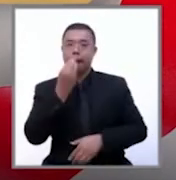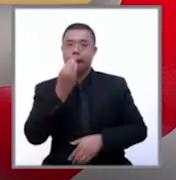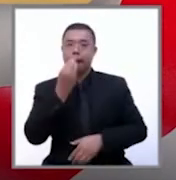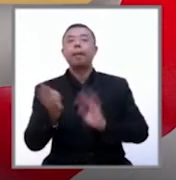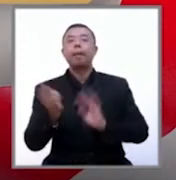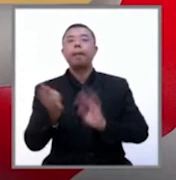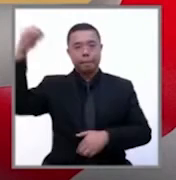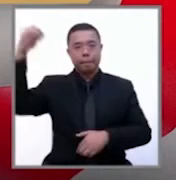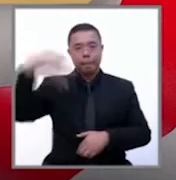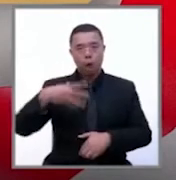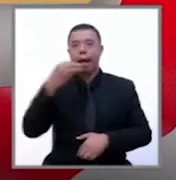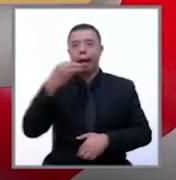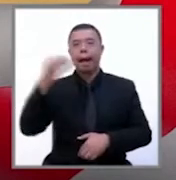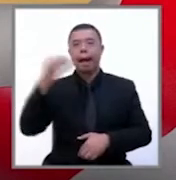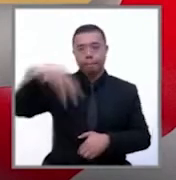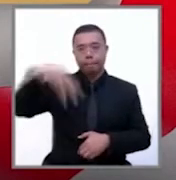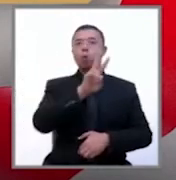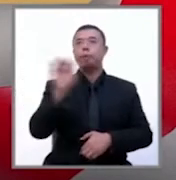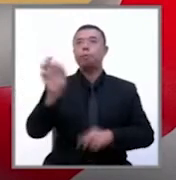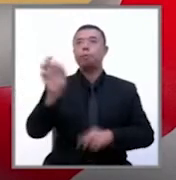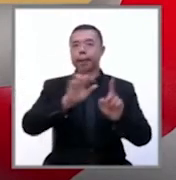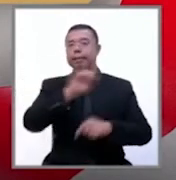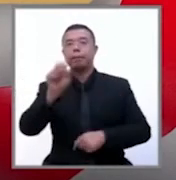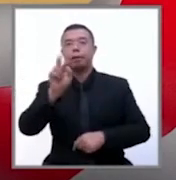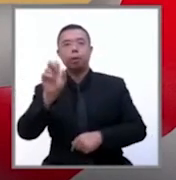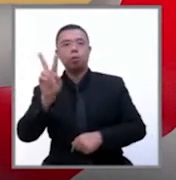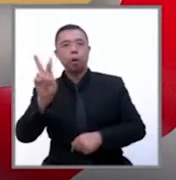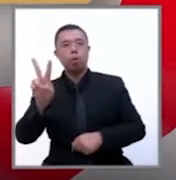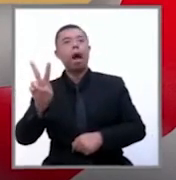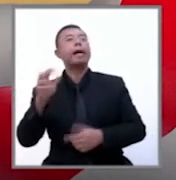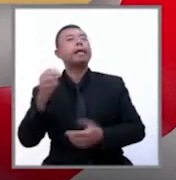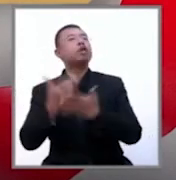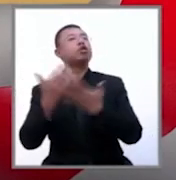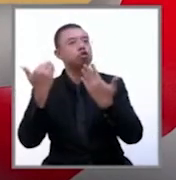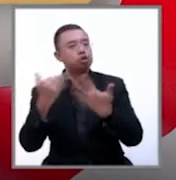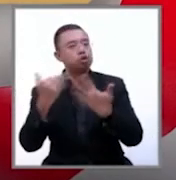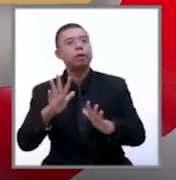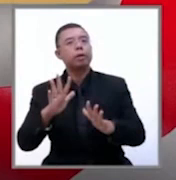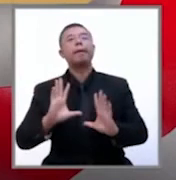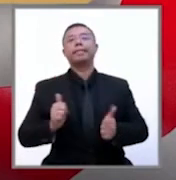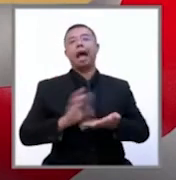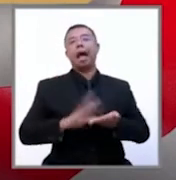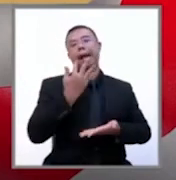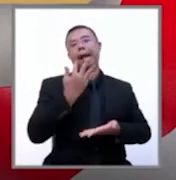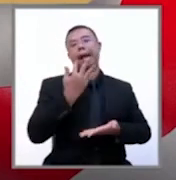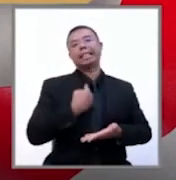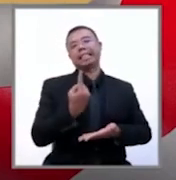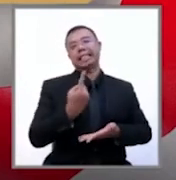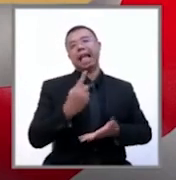masalah impor 2019 sampai 2022 Kita sebenarnya sudah Swasembada beras